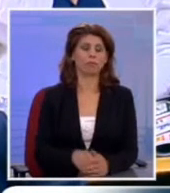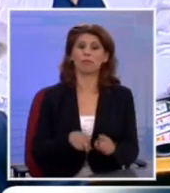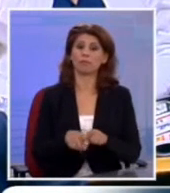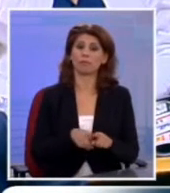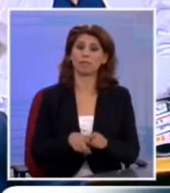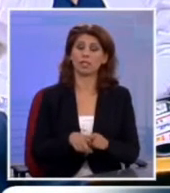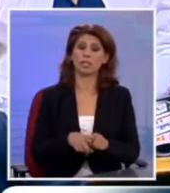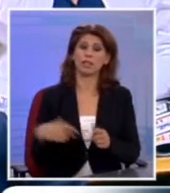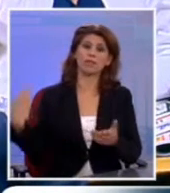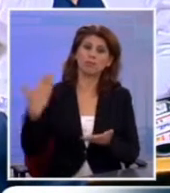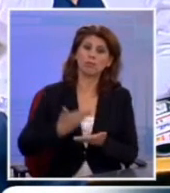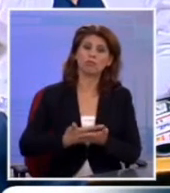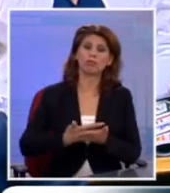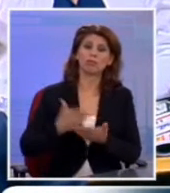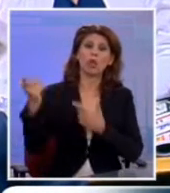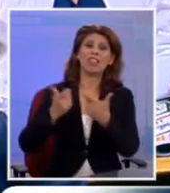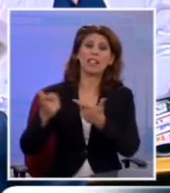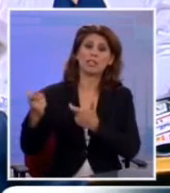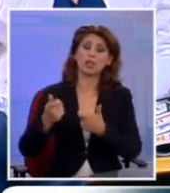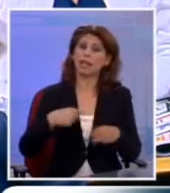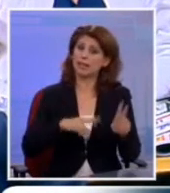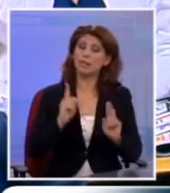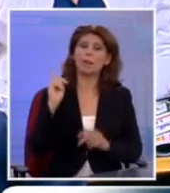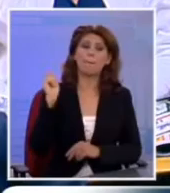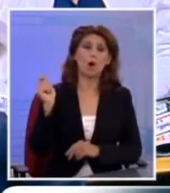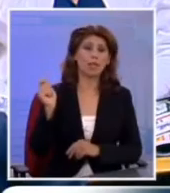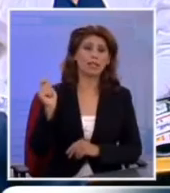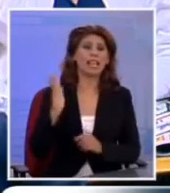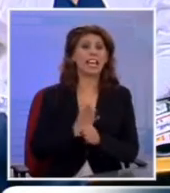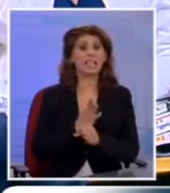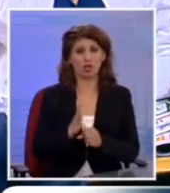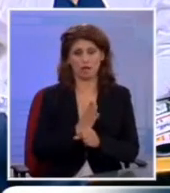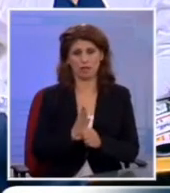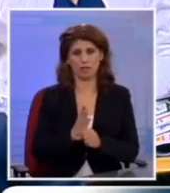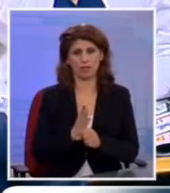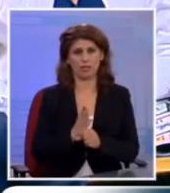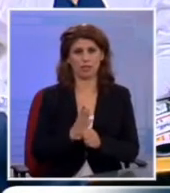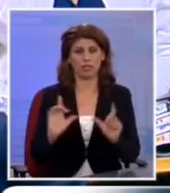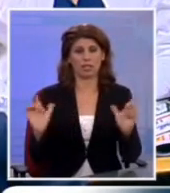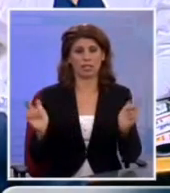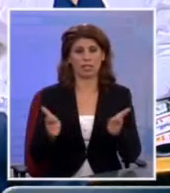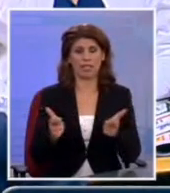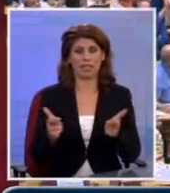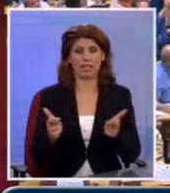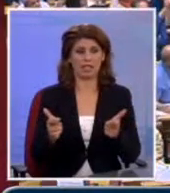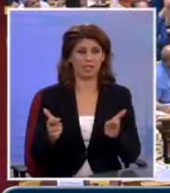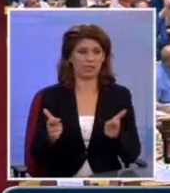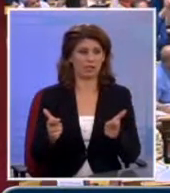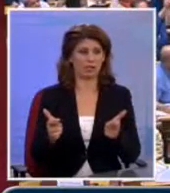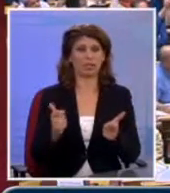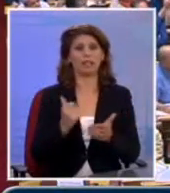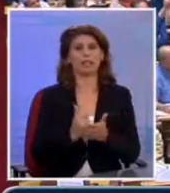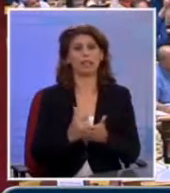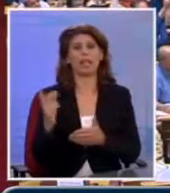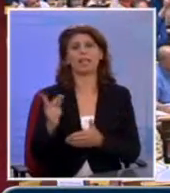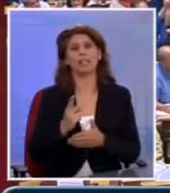αξίωση των πιστωτών να υλοποιήσουμε μια πολιτική καταστροφής της εθνικής, και